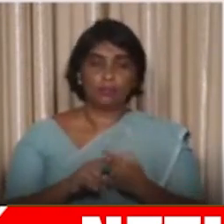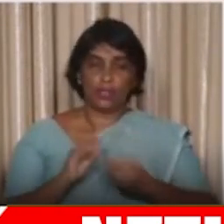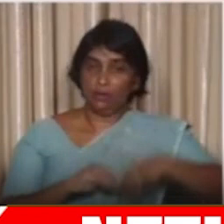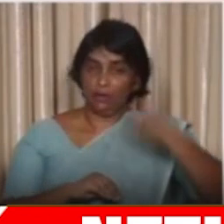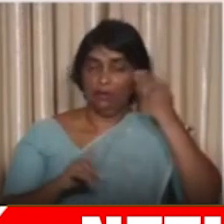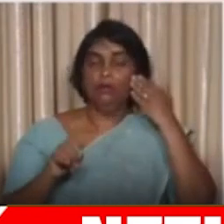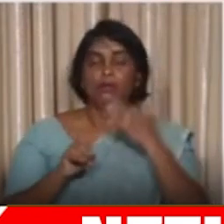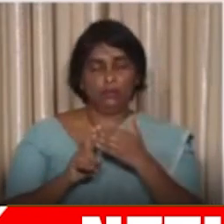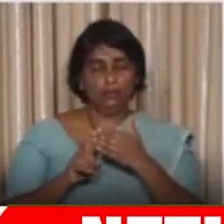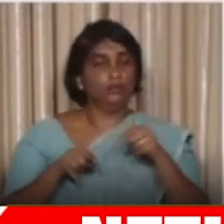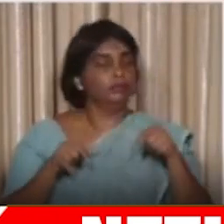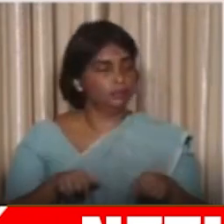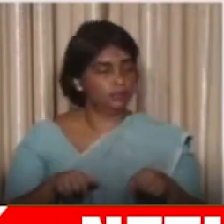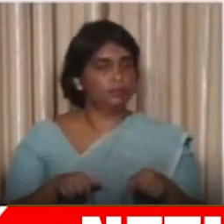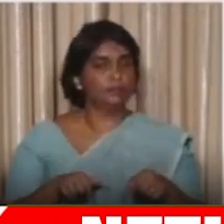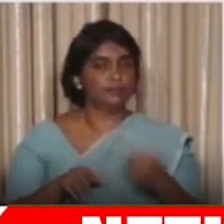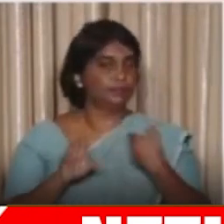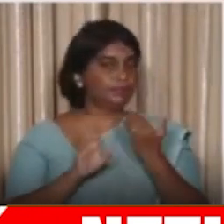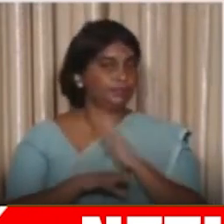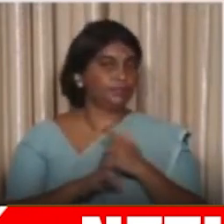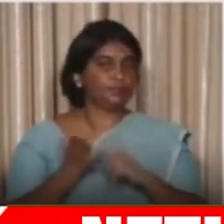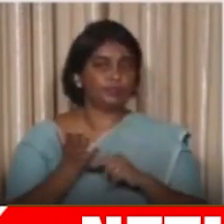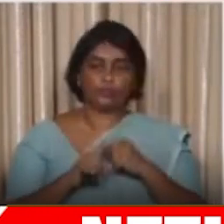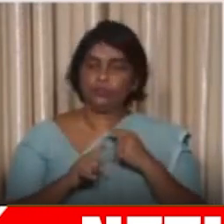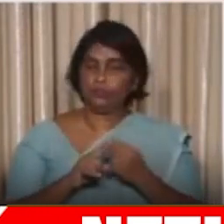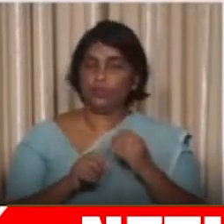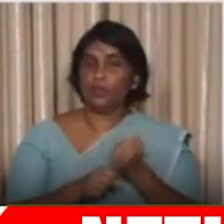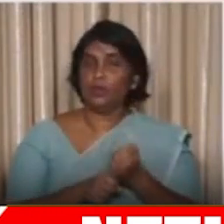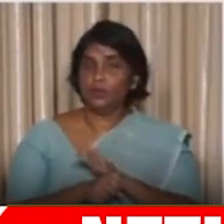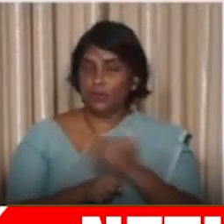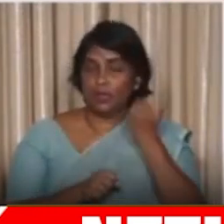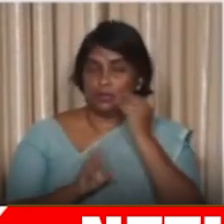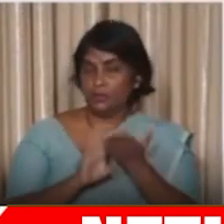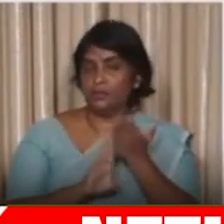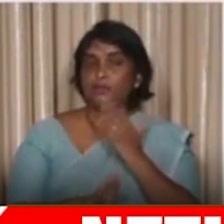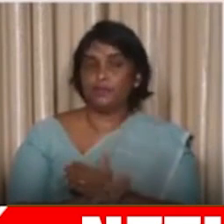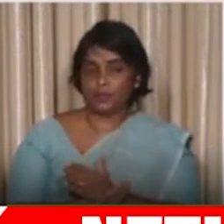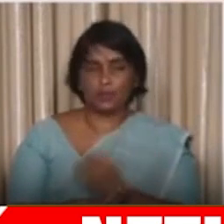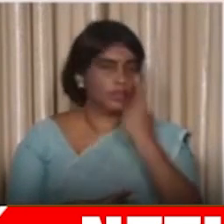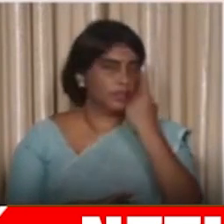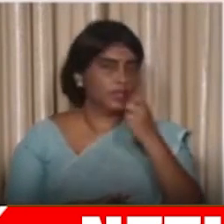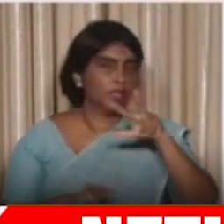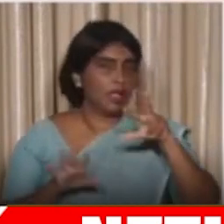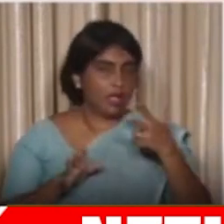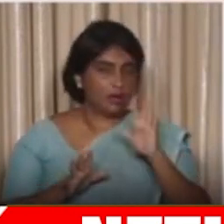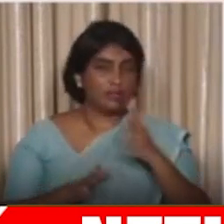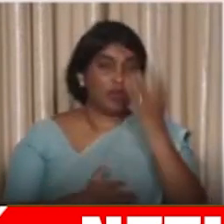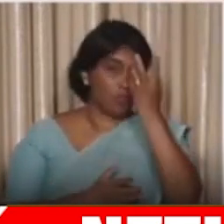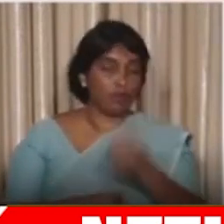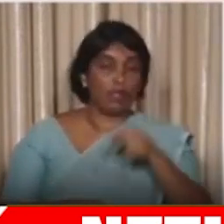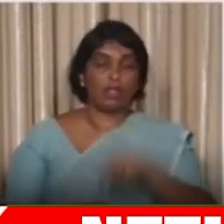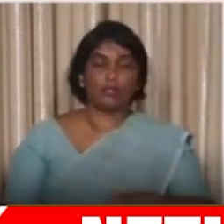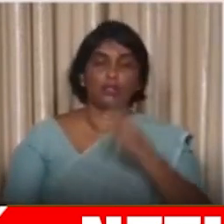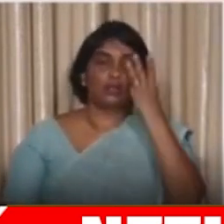මේ. මේ අදත් පහුගිය කාලේ වැඩි අය. කොවිඩ් වසංගතයට කලින් 1800 තිබ්බ බෝතලේ අද